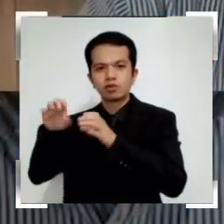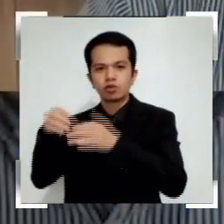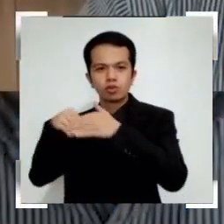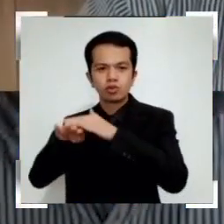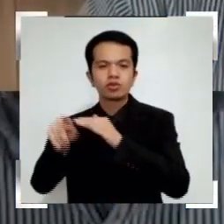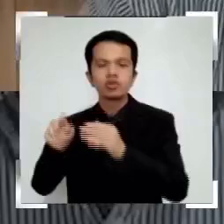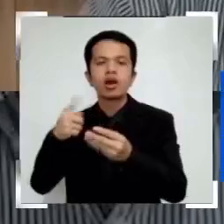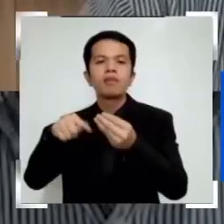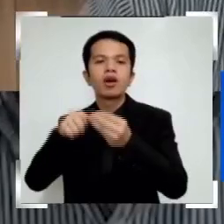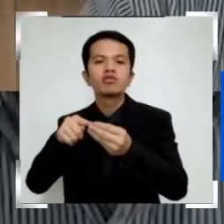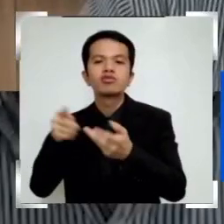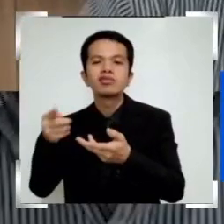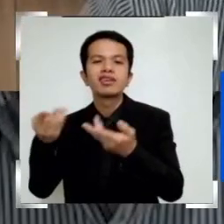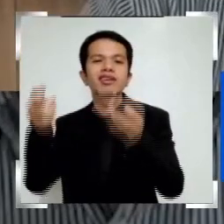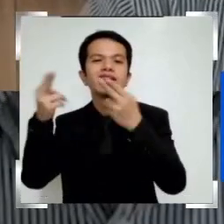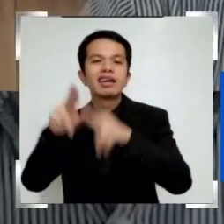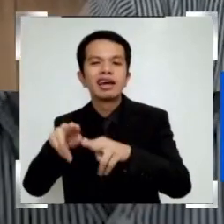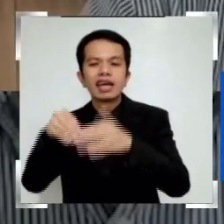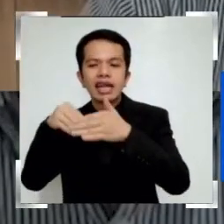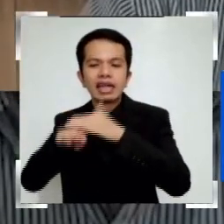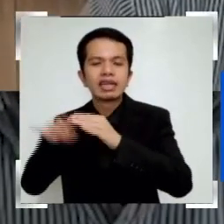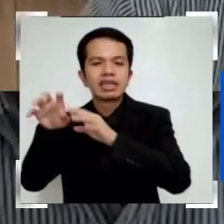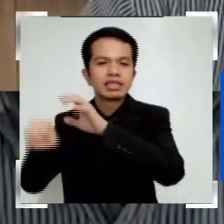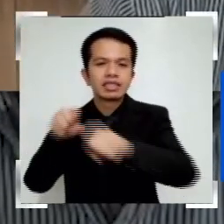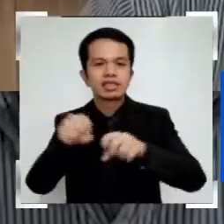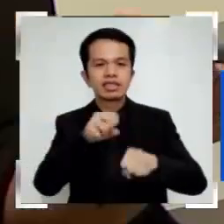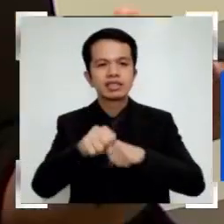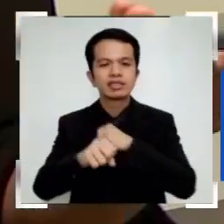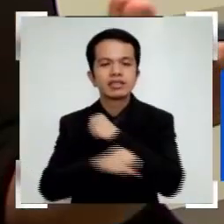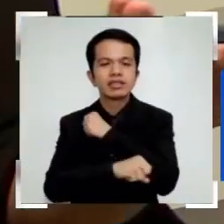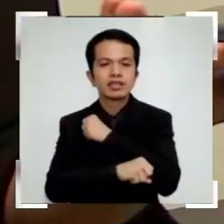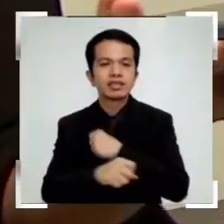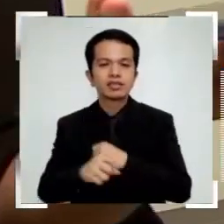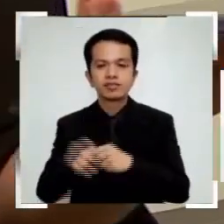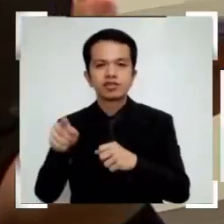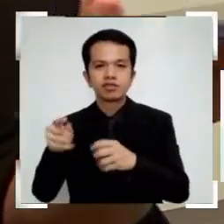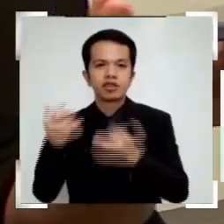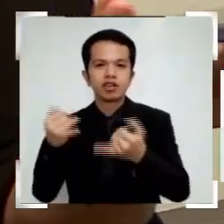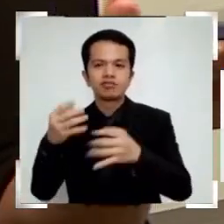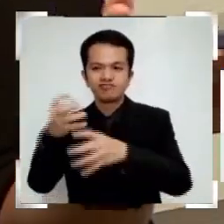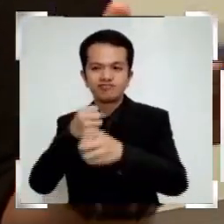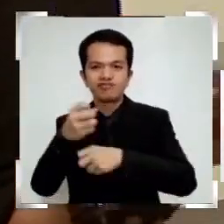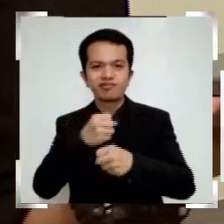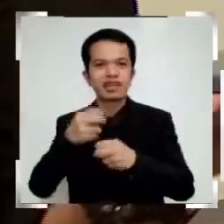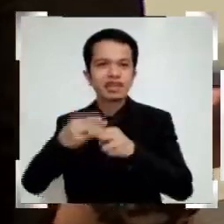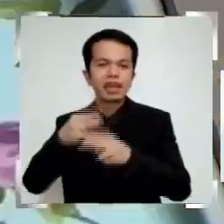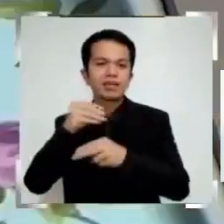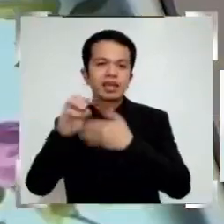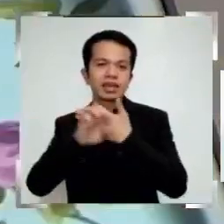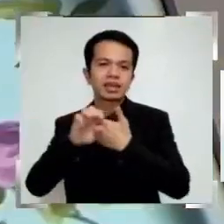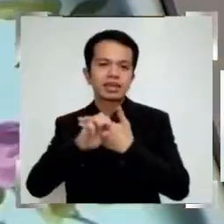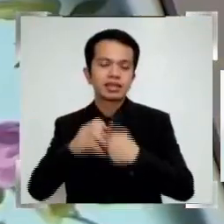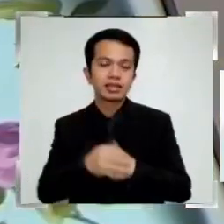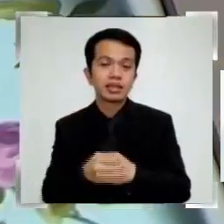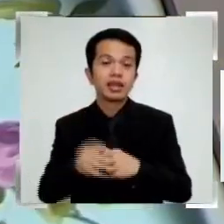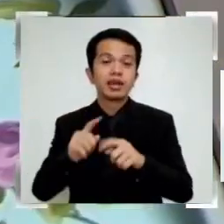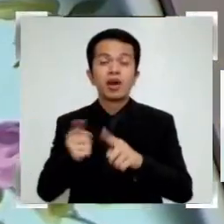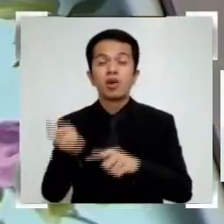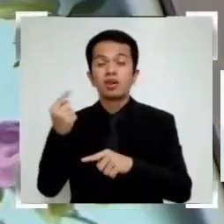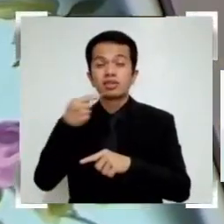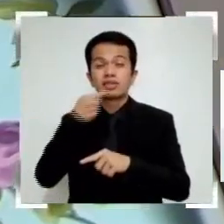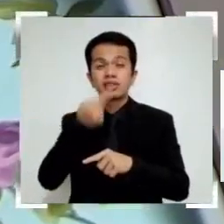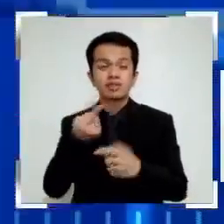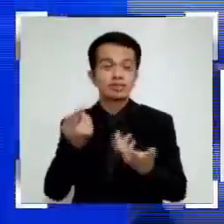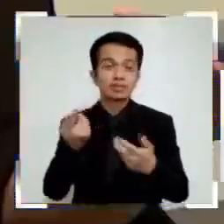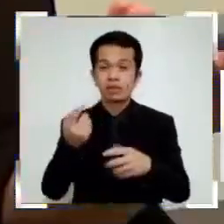them that their names were published as well as the email addresses. Pero sabi ni DOST Secretary Renato Solidum, wala raw ibang sensitibong datos